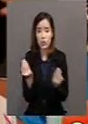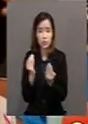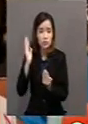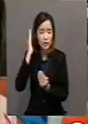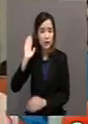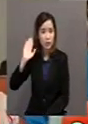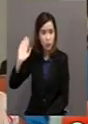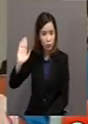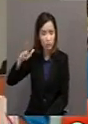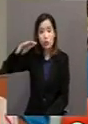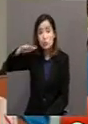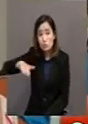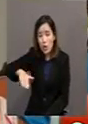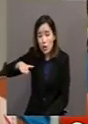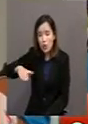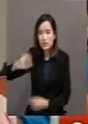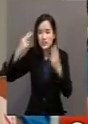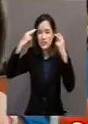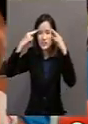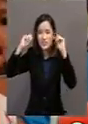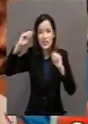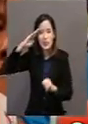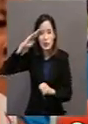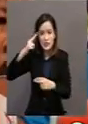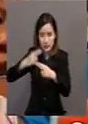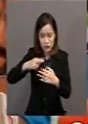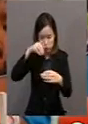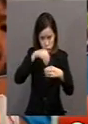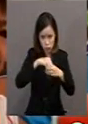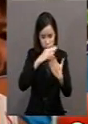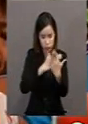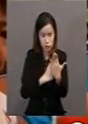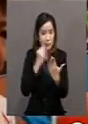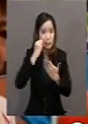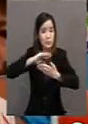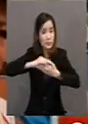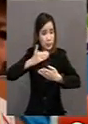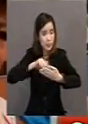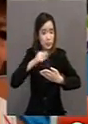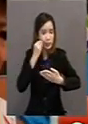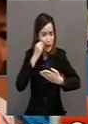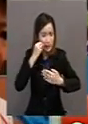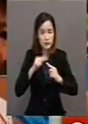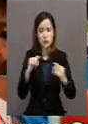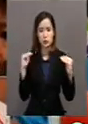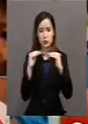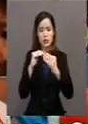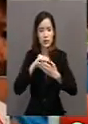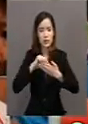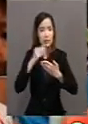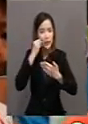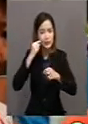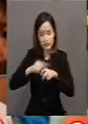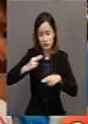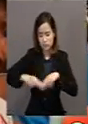ของพลเอกปรีชามีชื่ออยู่ในทะเบียนบ้านแล้วก็ใช้สิทธิ์เลือกตั้งตามทะเบียนบ้านก็สามารถที่จะเอาไปจด